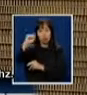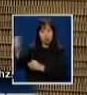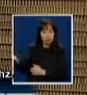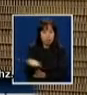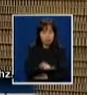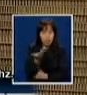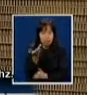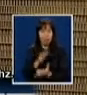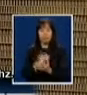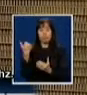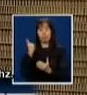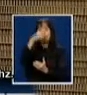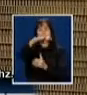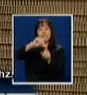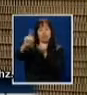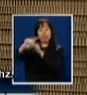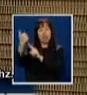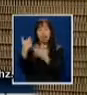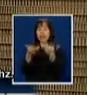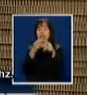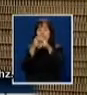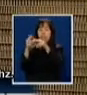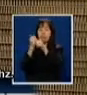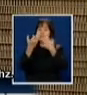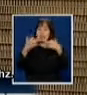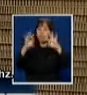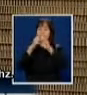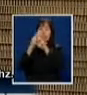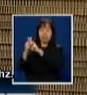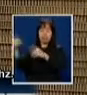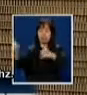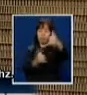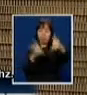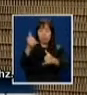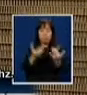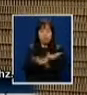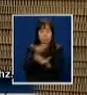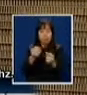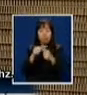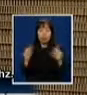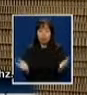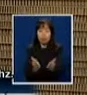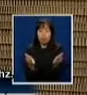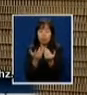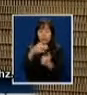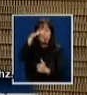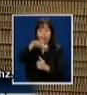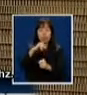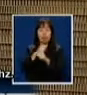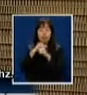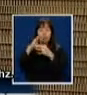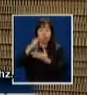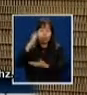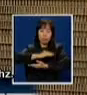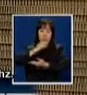ว่าหน่วยงานอื่นๆซึ่งมีความเป็นอิสระมีระยะห่างพอสมควรที่จะเข้าไปสนับสนุนส่งเสริมองค์กรที่มาทำงานทางด้านนี้